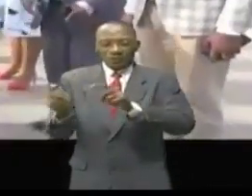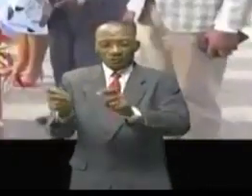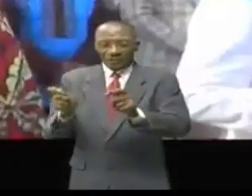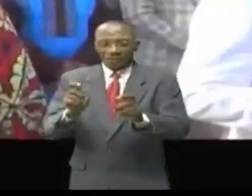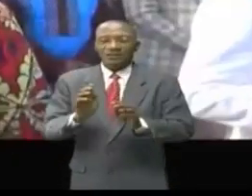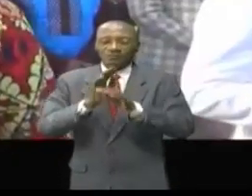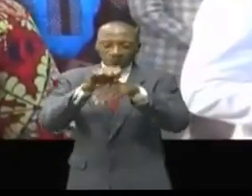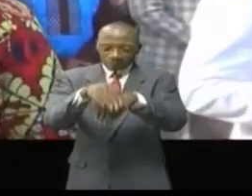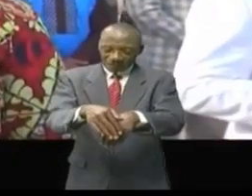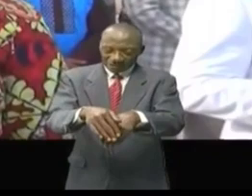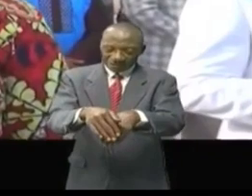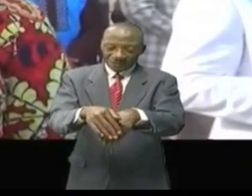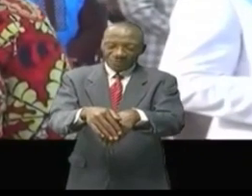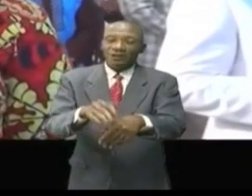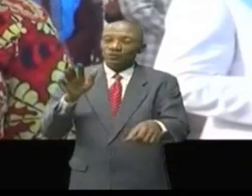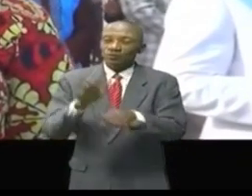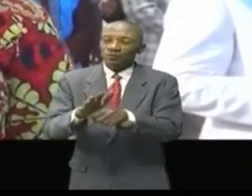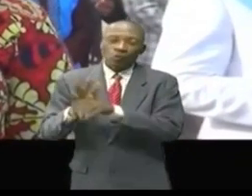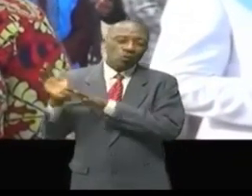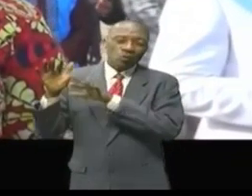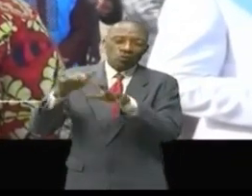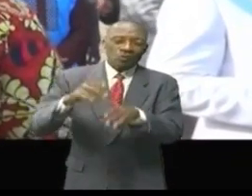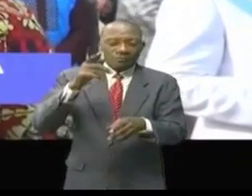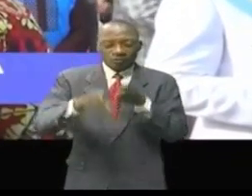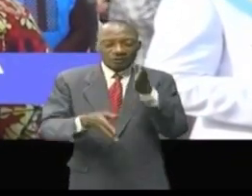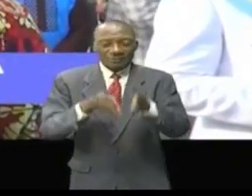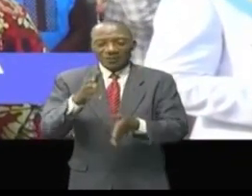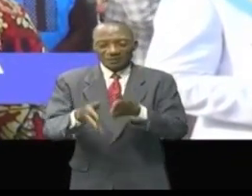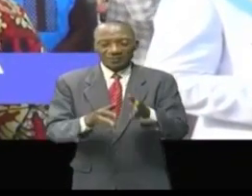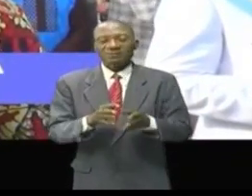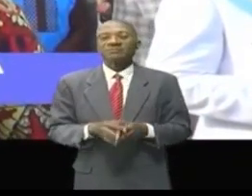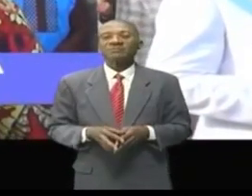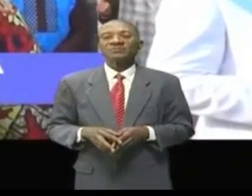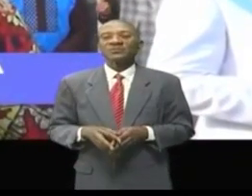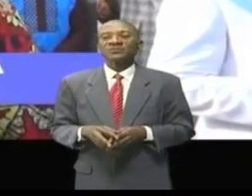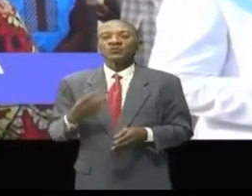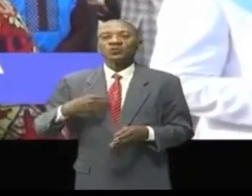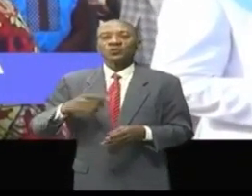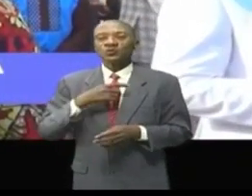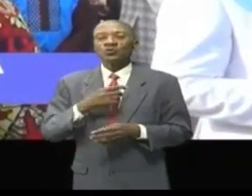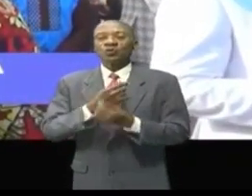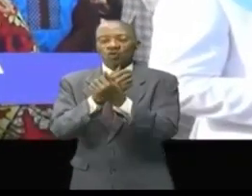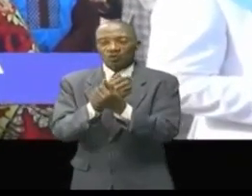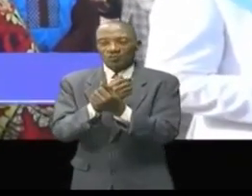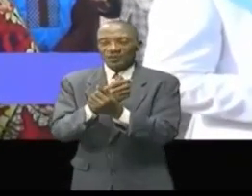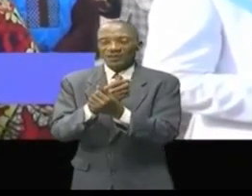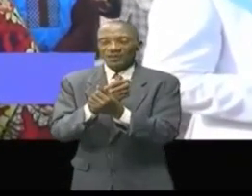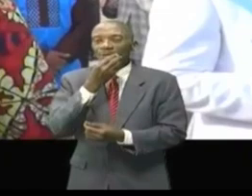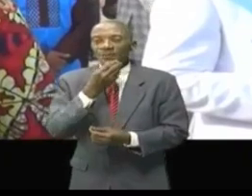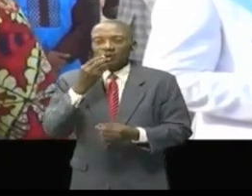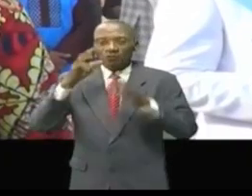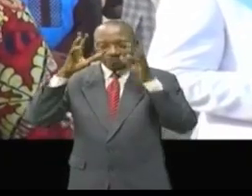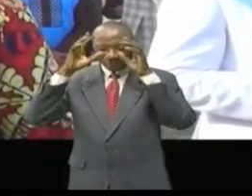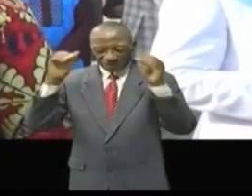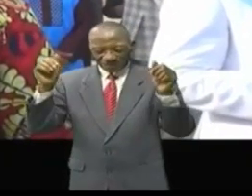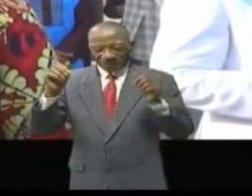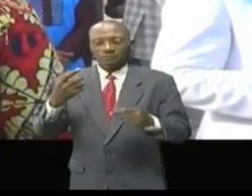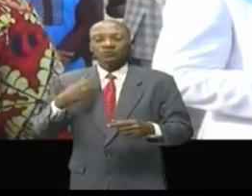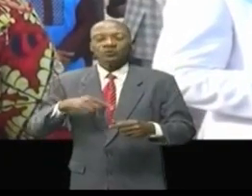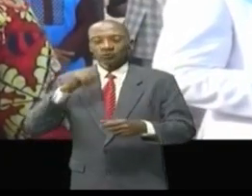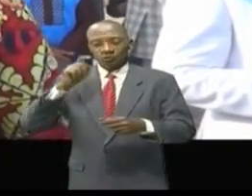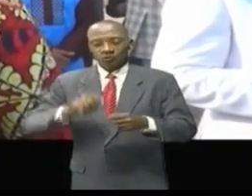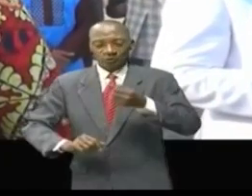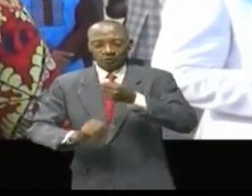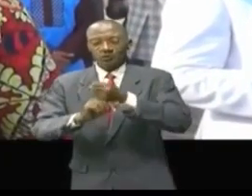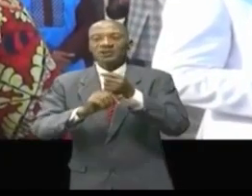cette marche. Donc il y aura marche le lundi, c'est sur recommandation du chef de l'État. Nous devons soutenir notre armée. Ils sont au